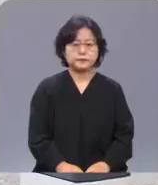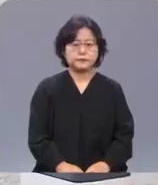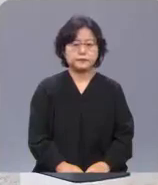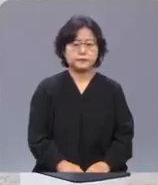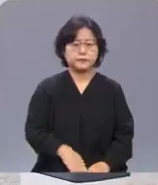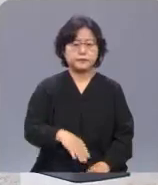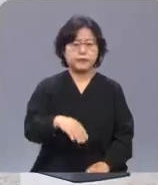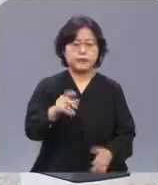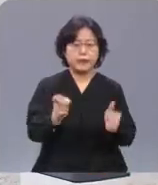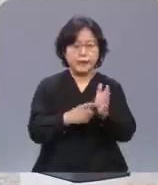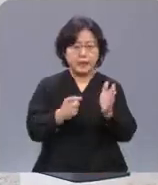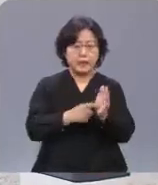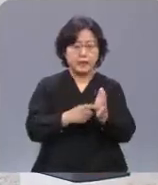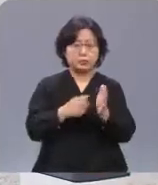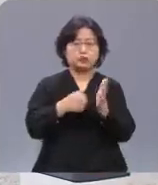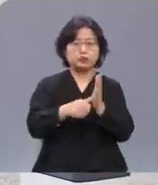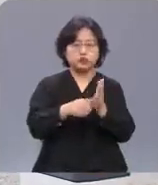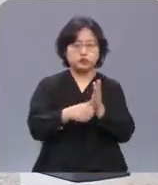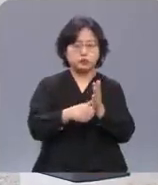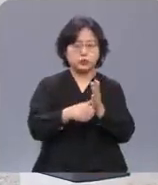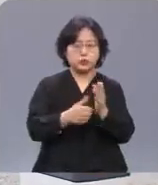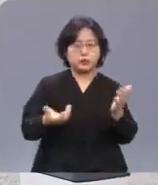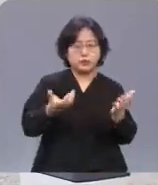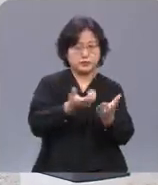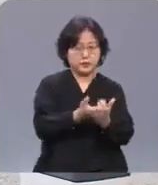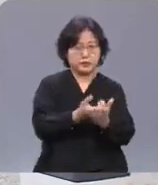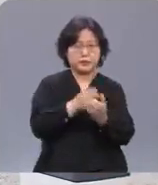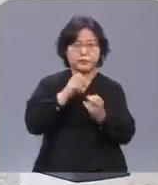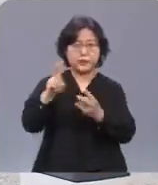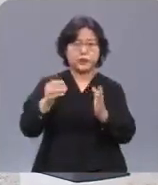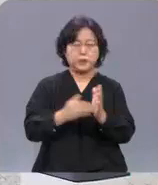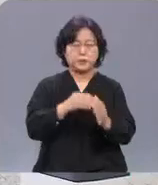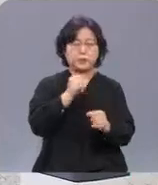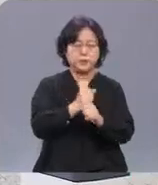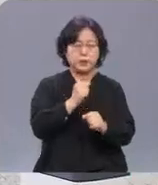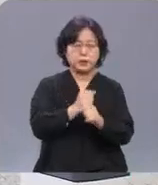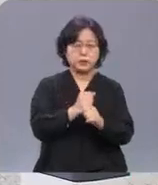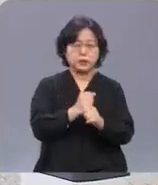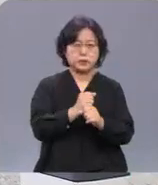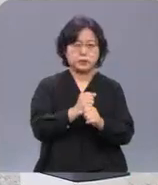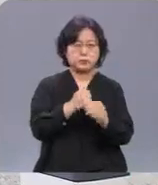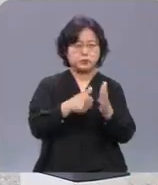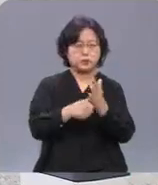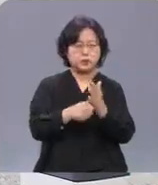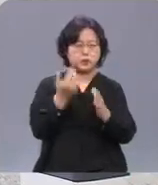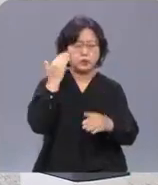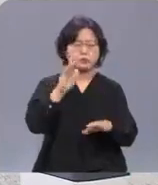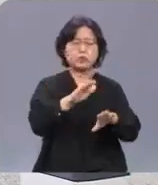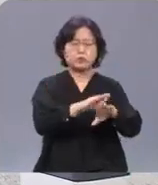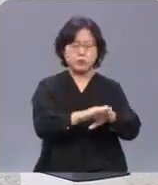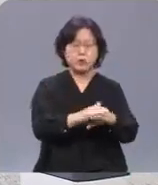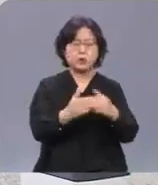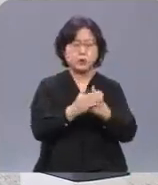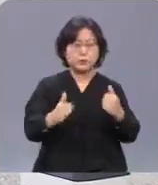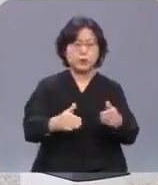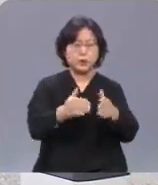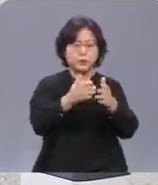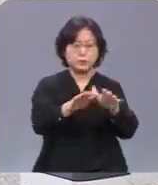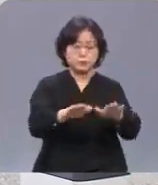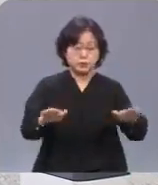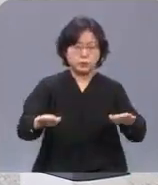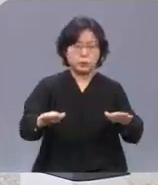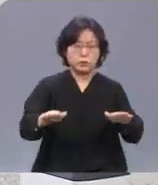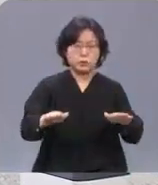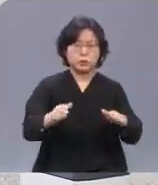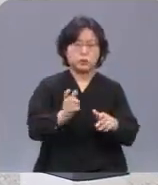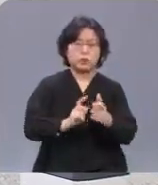네, 일단 긴급한 화물은 미리 들이거나 뺐고요. 만든 제품을 당분간은 뺄 수 없는 점을 고려해 적치장을 비우거나